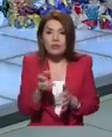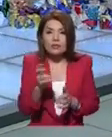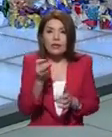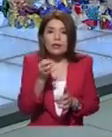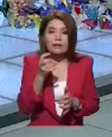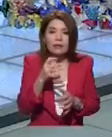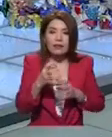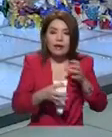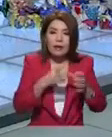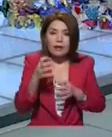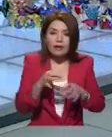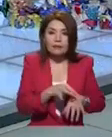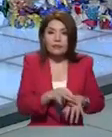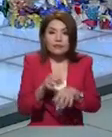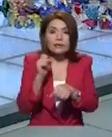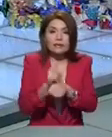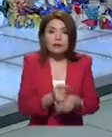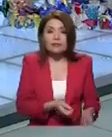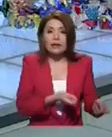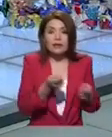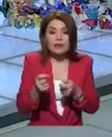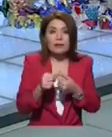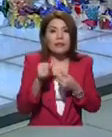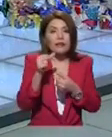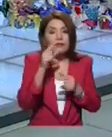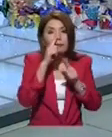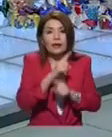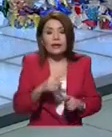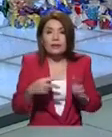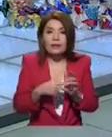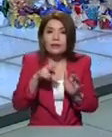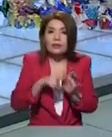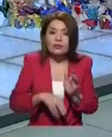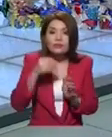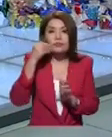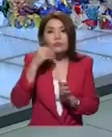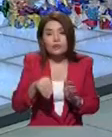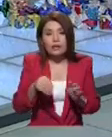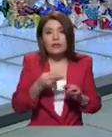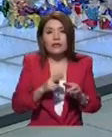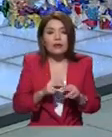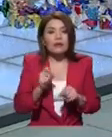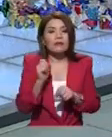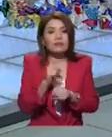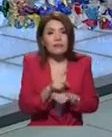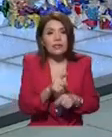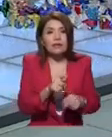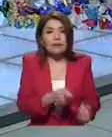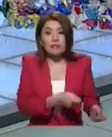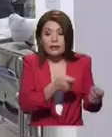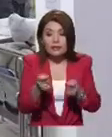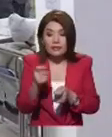жеткізу қызметін іске қосты. Жобаның басты ерекшелігі қолжетімді баға, жоғары сапа және жөнелту мен жеткізу уақытының жылдамдығы.